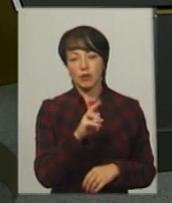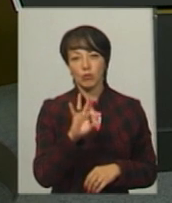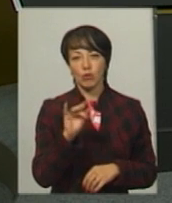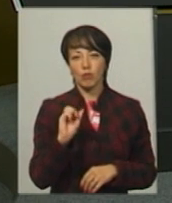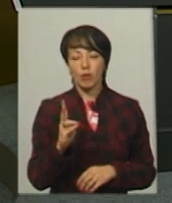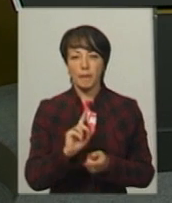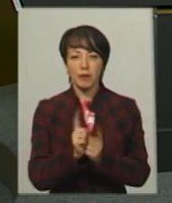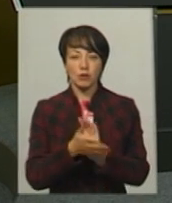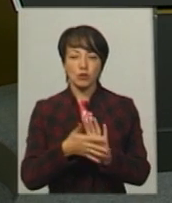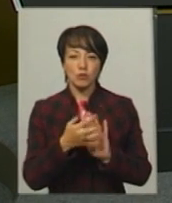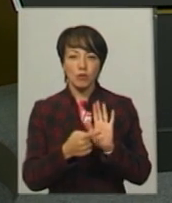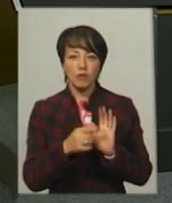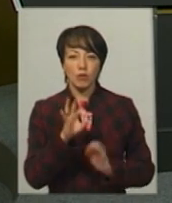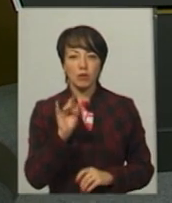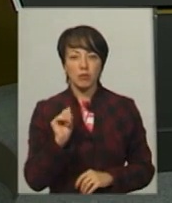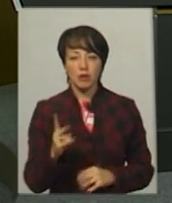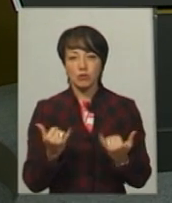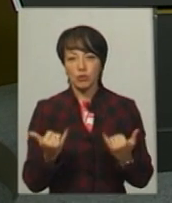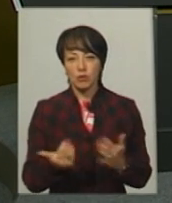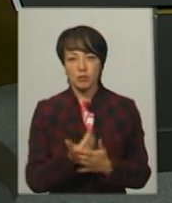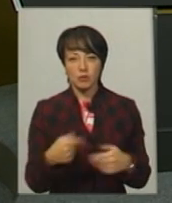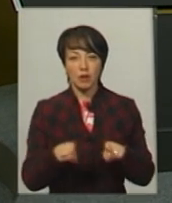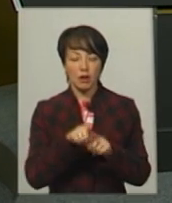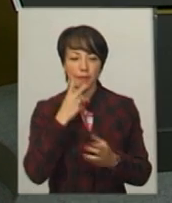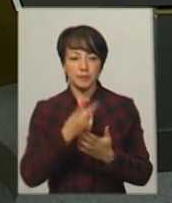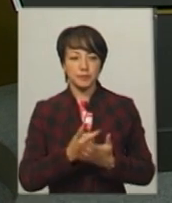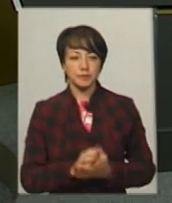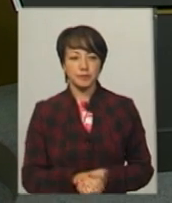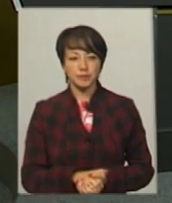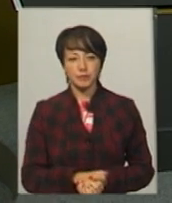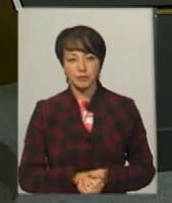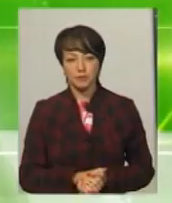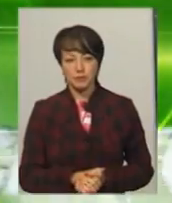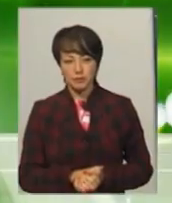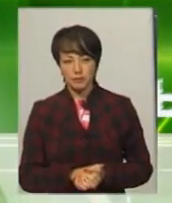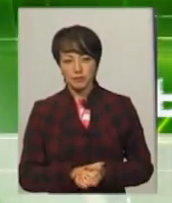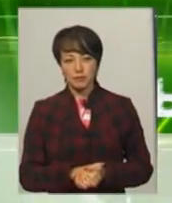та диктор жестової мови Ольга Рибак. Сьогодні у випуску ви побачите.